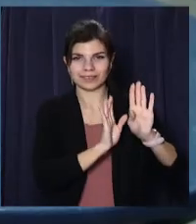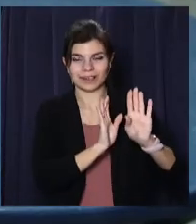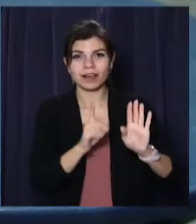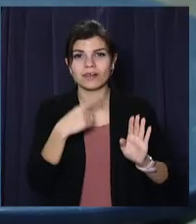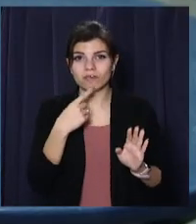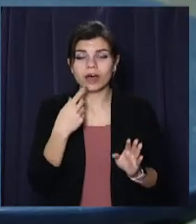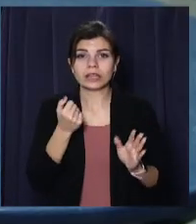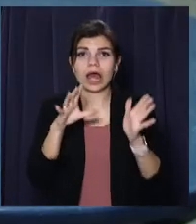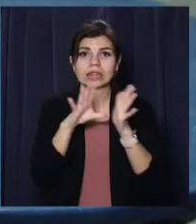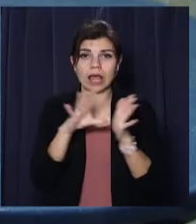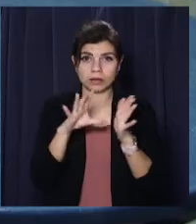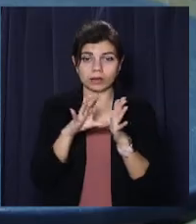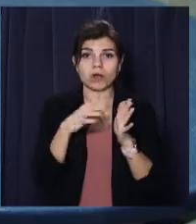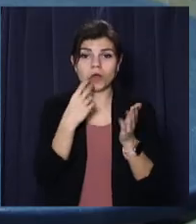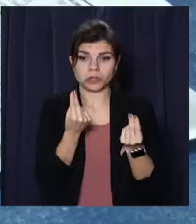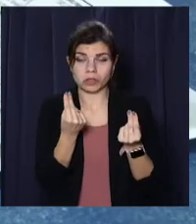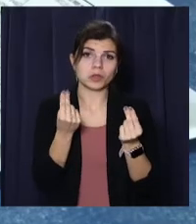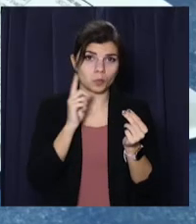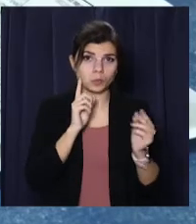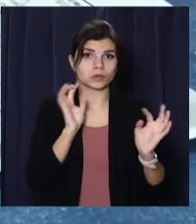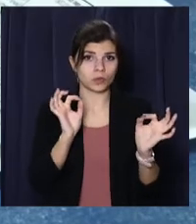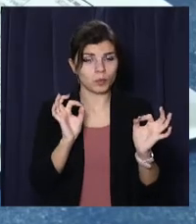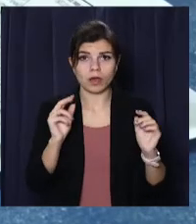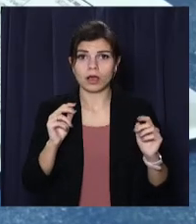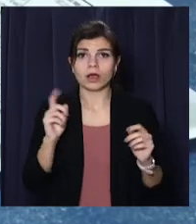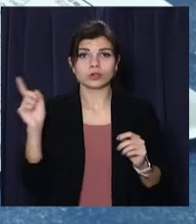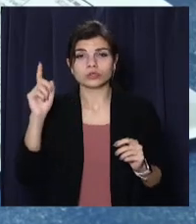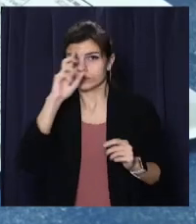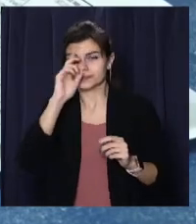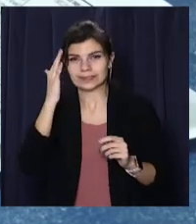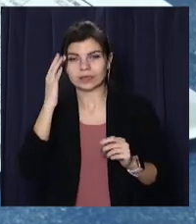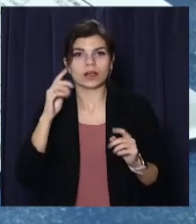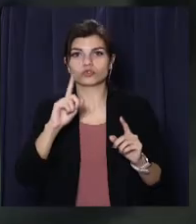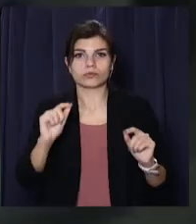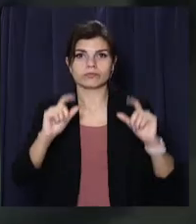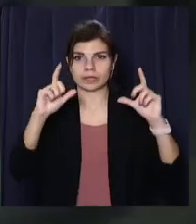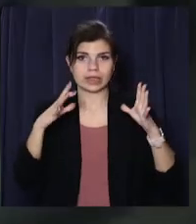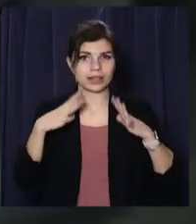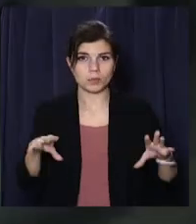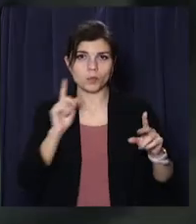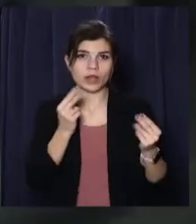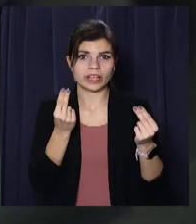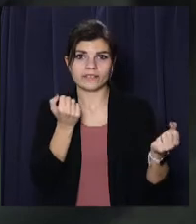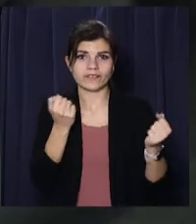на енергоресурси стабільні. Влада вжила заходи, щоб не допустити підвищення комуналки для населення.